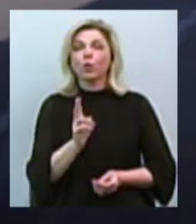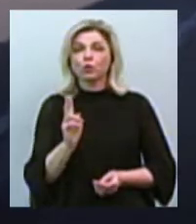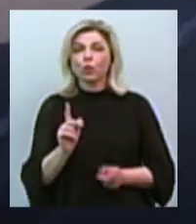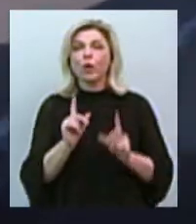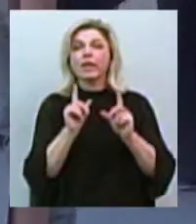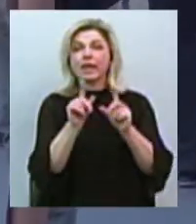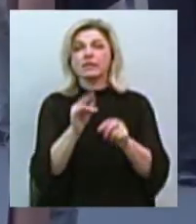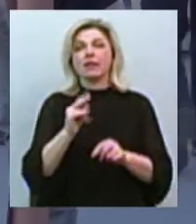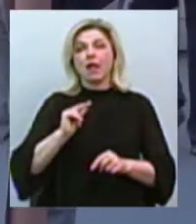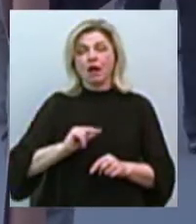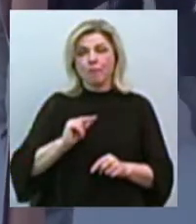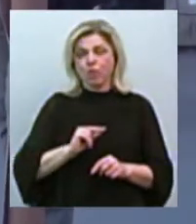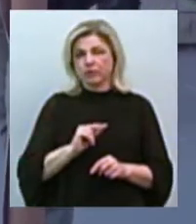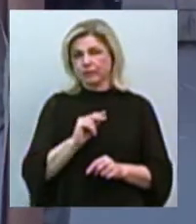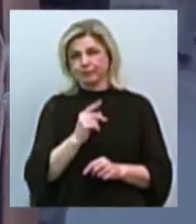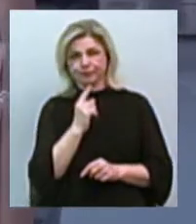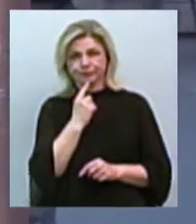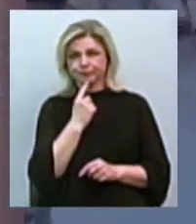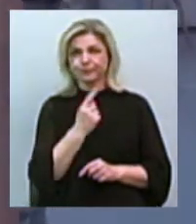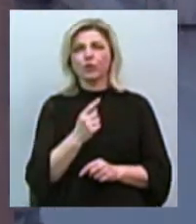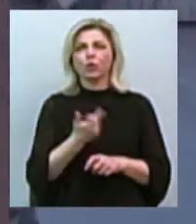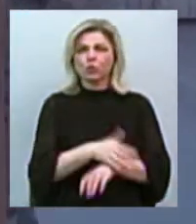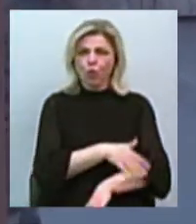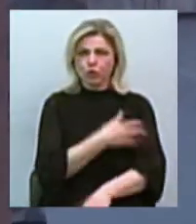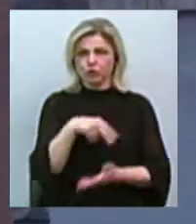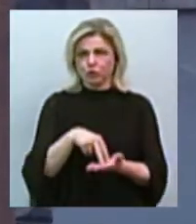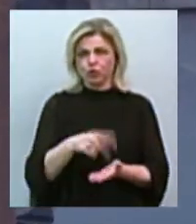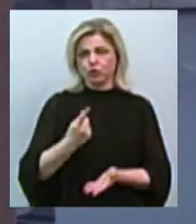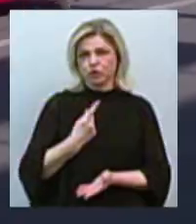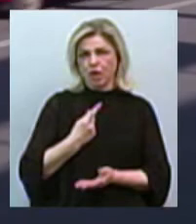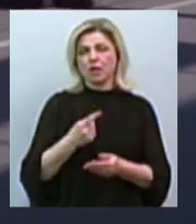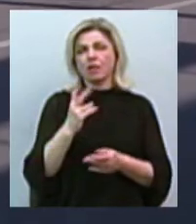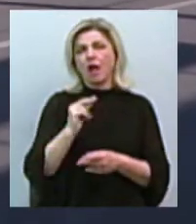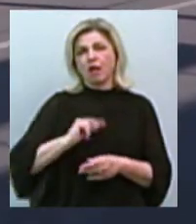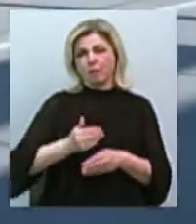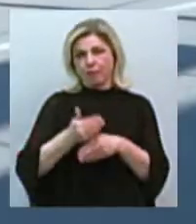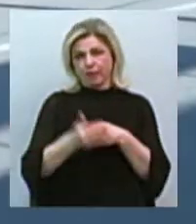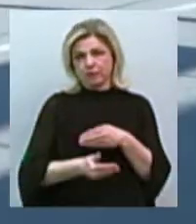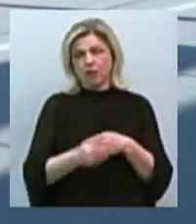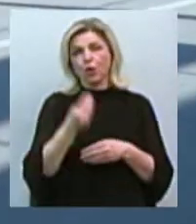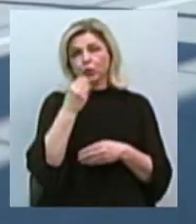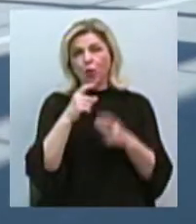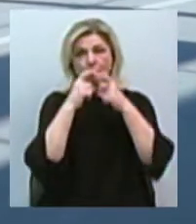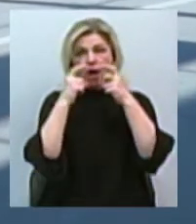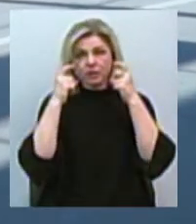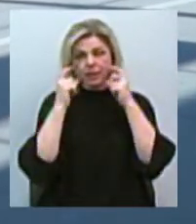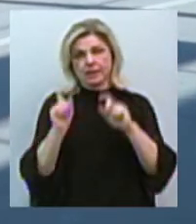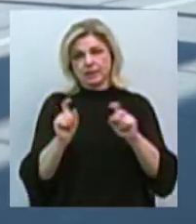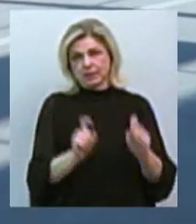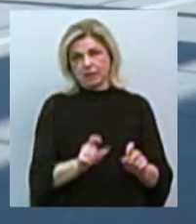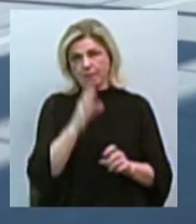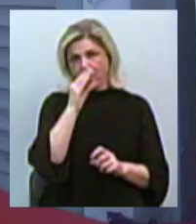Для тих, хто їздить на роботу, не дуже, тому що довго чекаєш транспорт, на роботу спізнюєшся. Краще б в масках сідали в маршрутки і